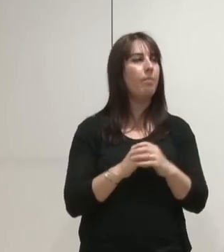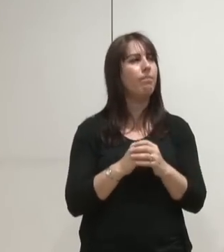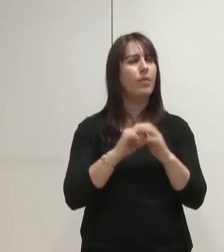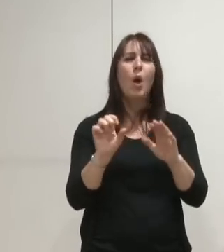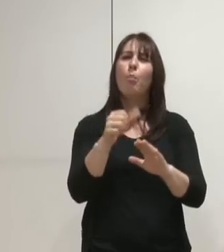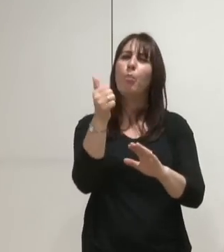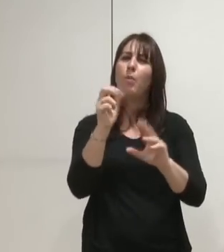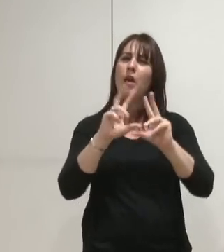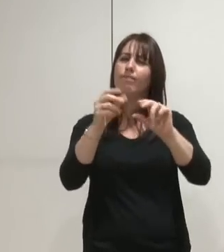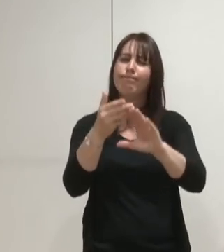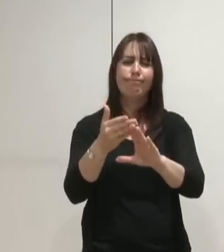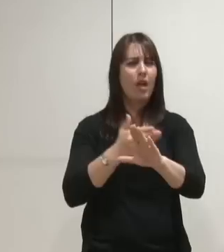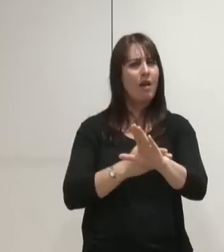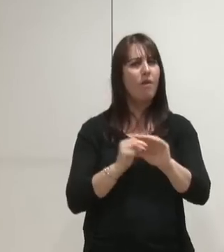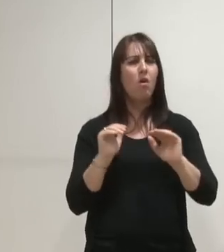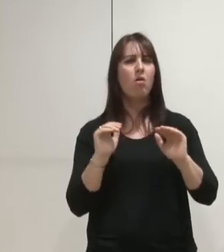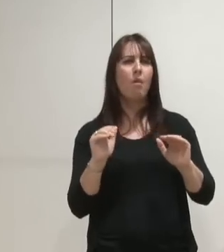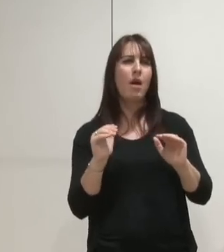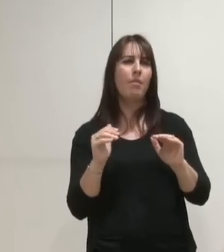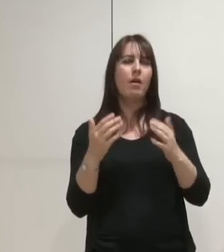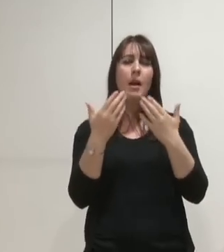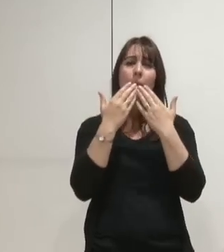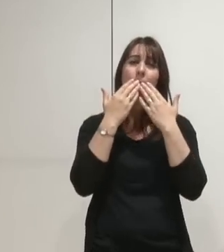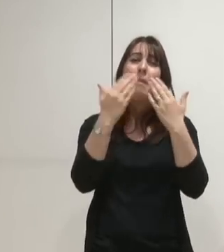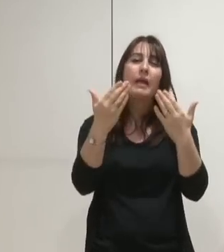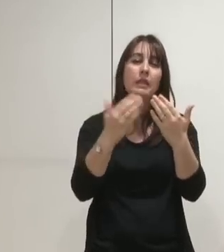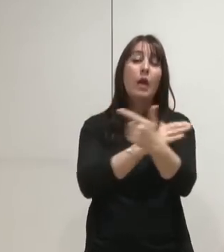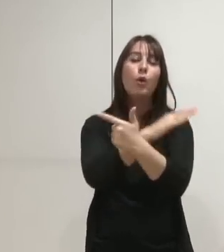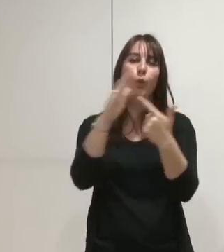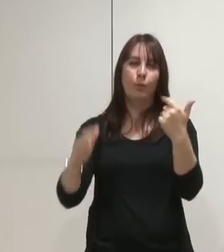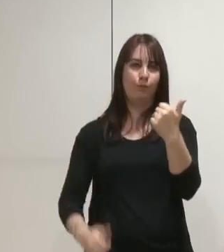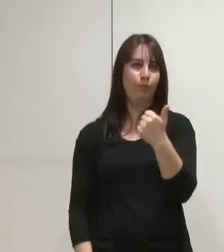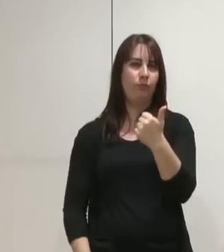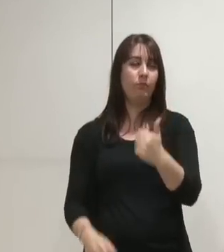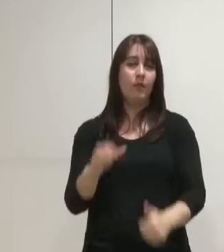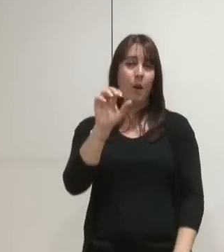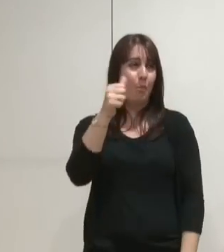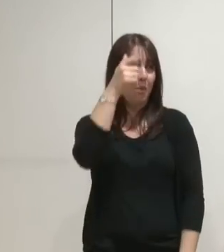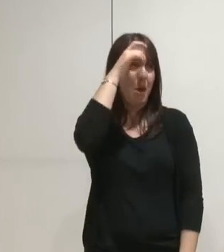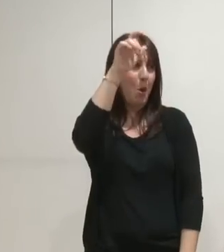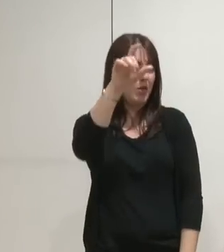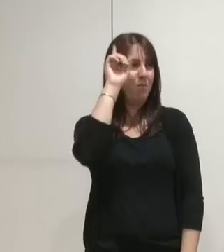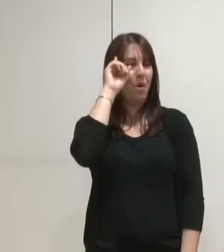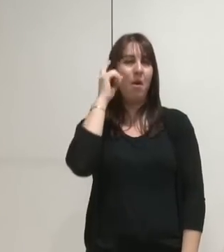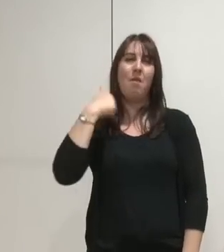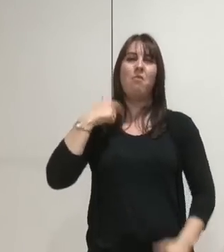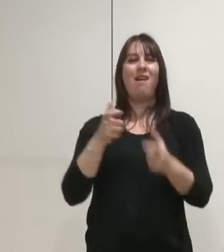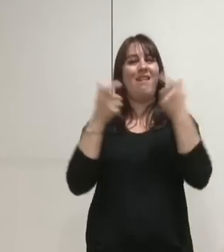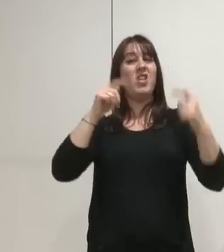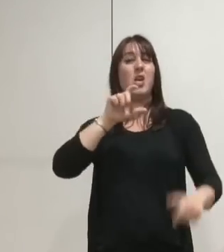de commencer d'adresser deux remerciement le premier je pense que vous le comprendrez puisque j'ai présidé